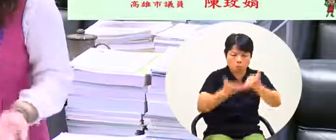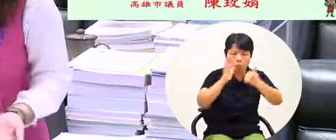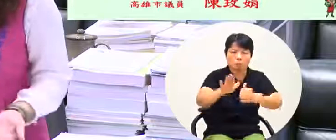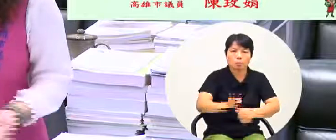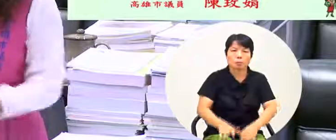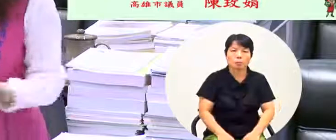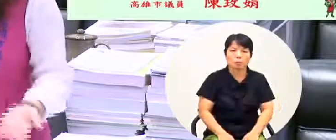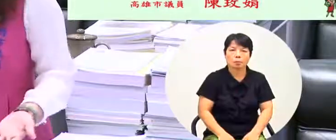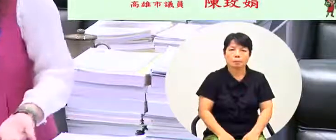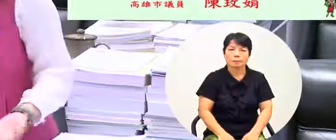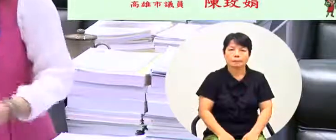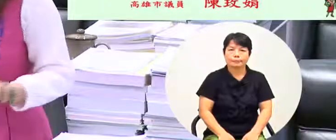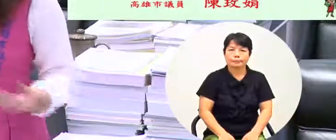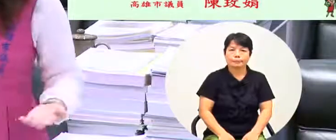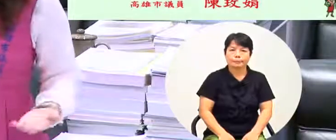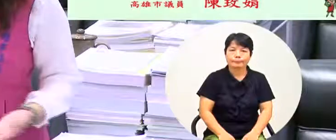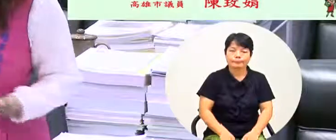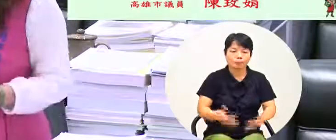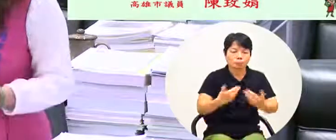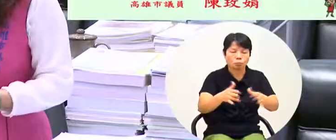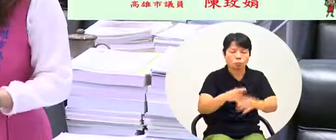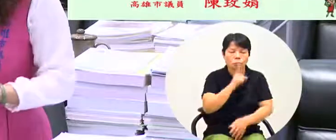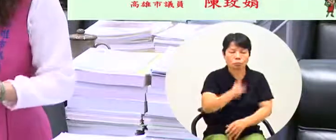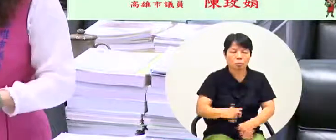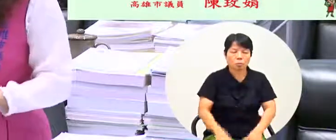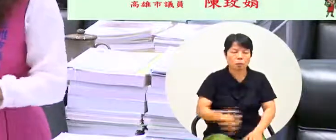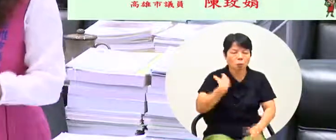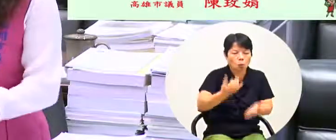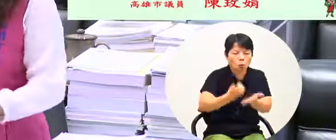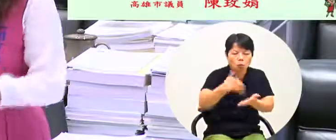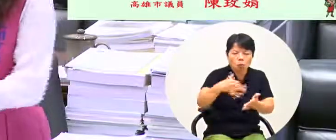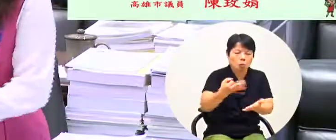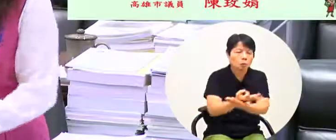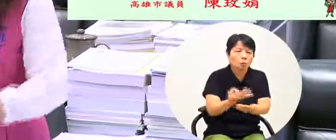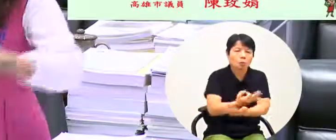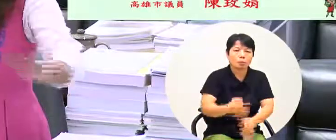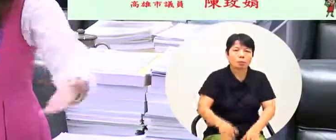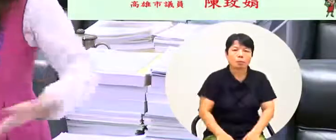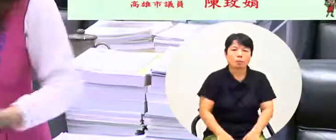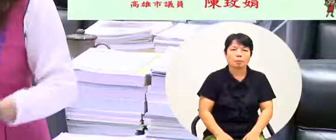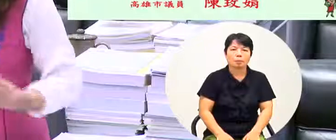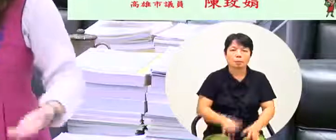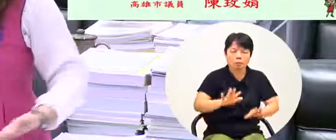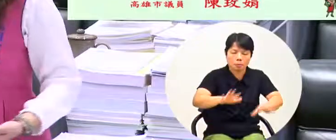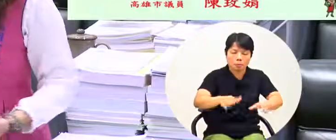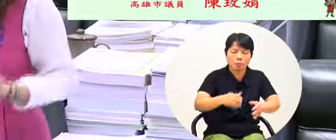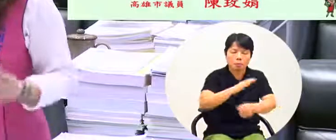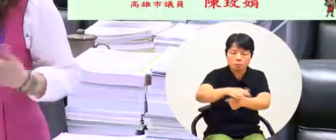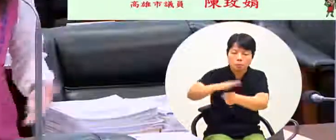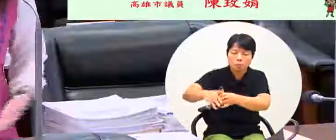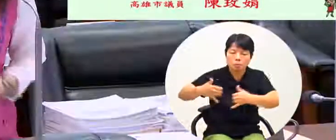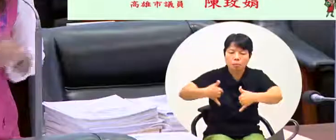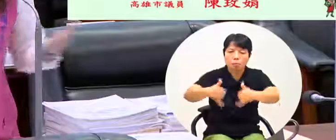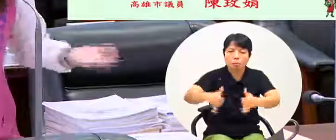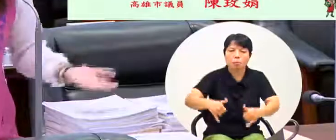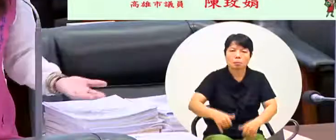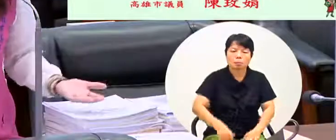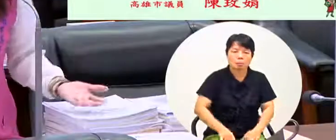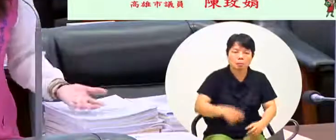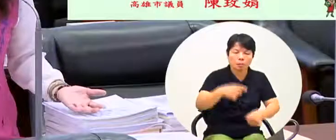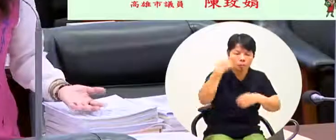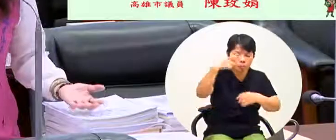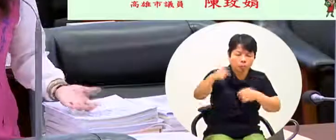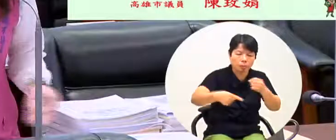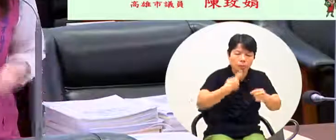讲大家拢讲讲啊，因为经费无啊，还是安怎？因为我知道。今天铺10条算10条，明天铺20条算20条，反正总是会铺的，完